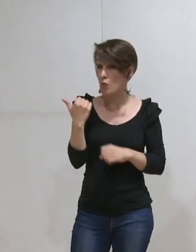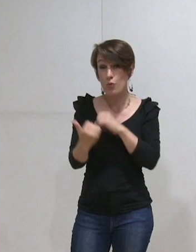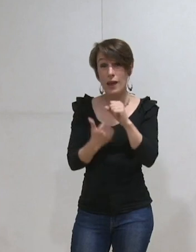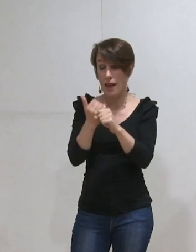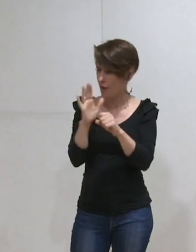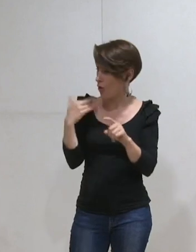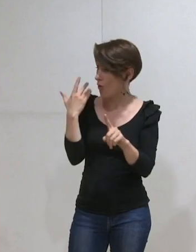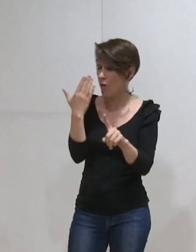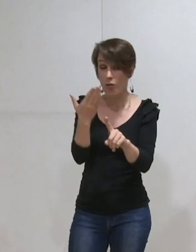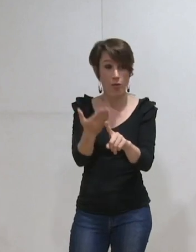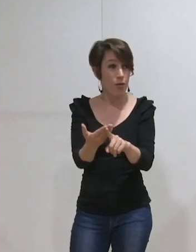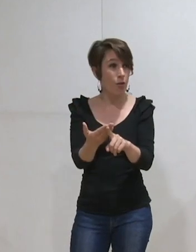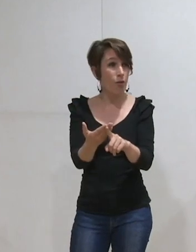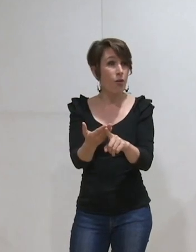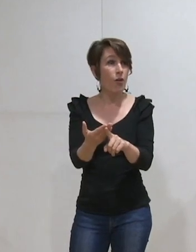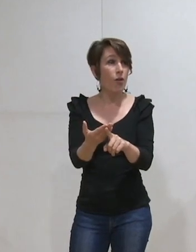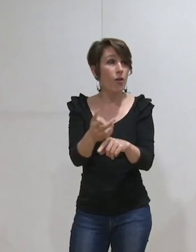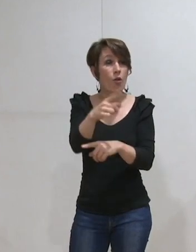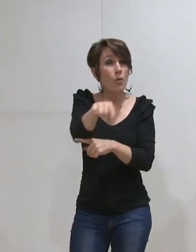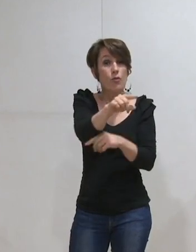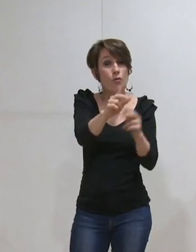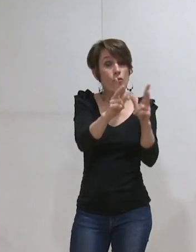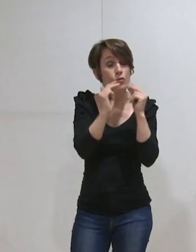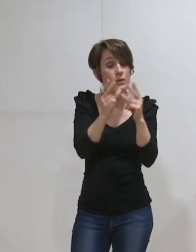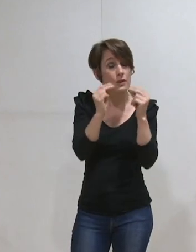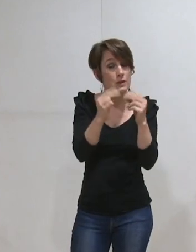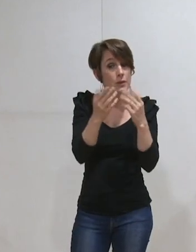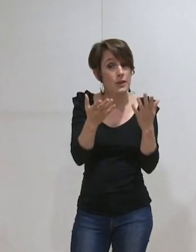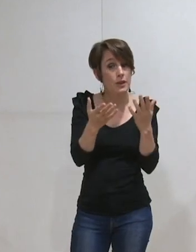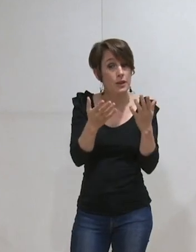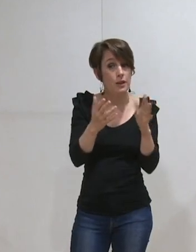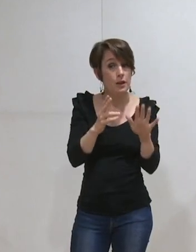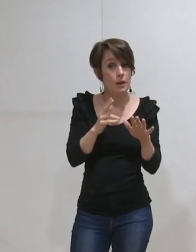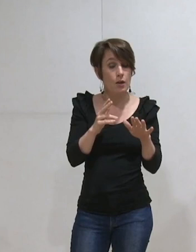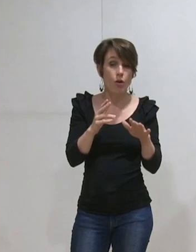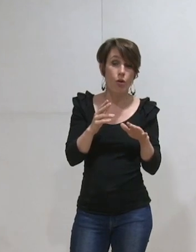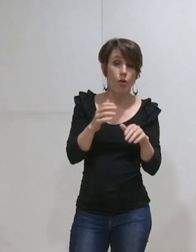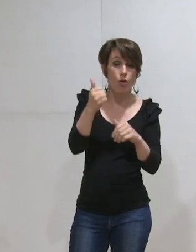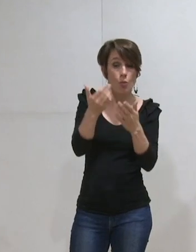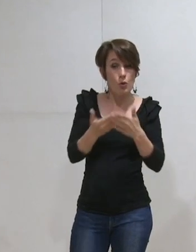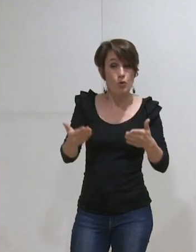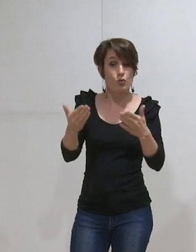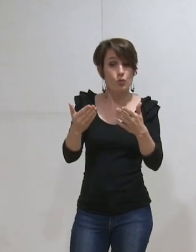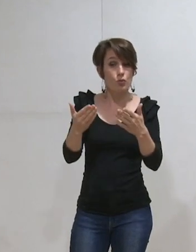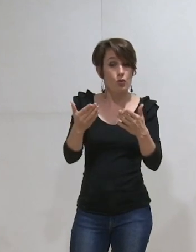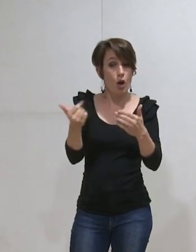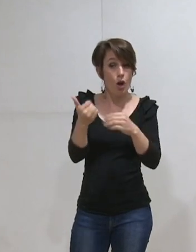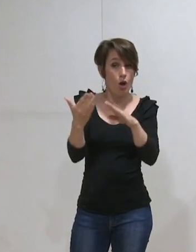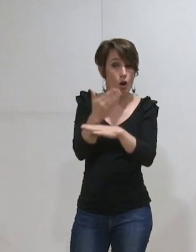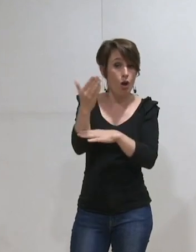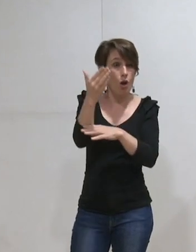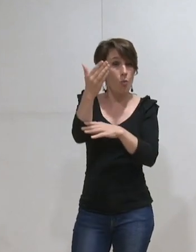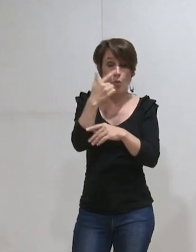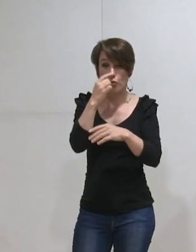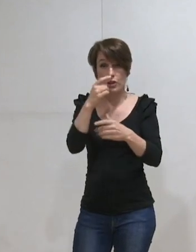annonçant vous avez expliqué vous aviez sorti les opérations que nous avons voté là dansune qui était en difficulté il faut saluer cette réussite absolument et nous allons le